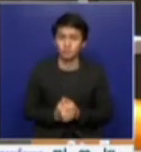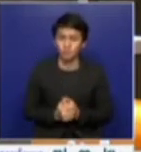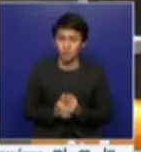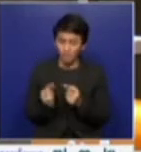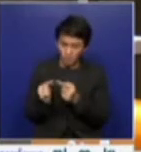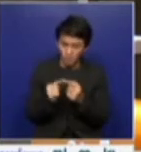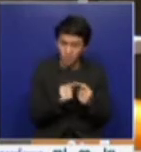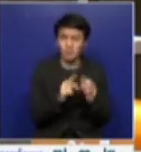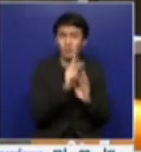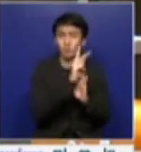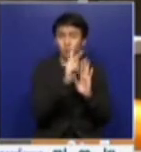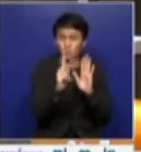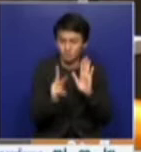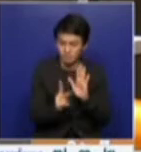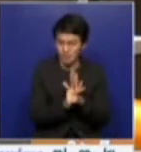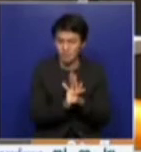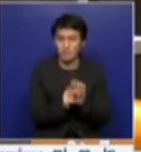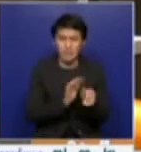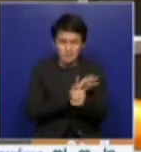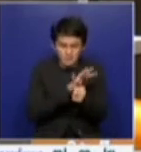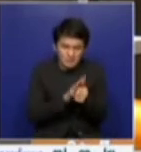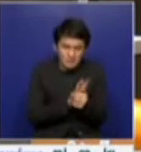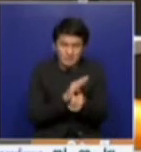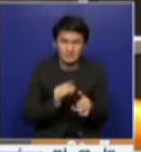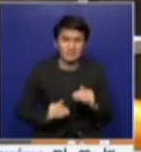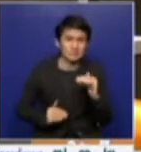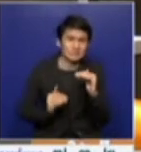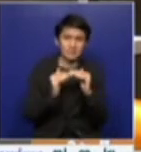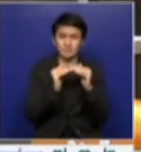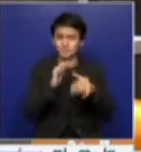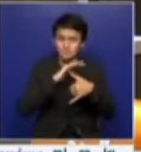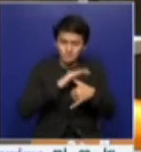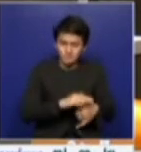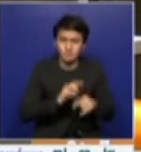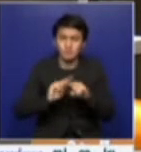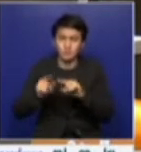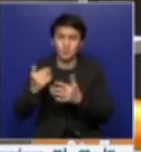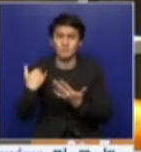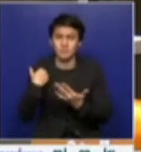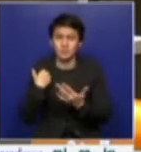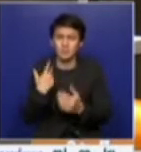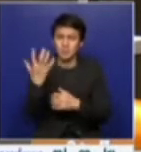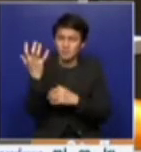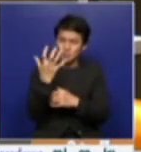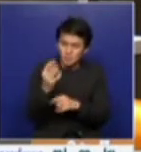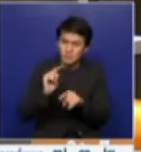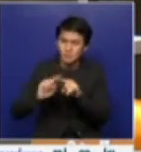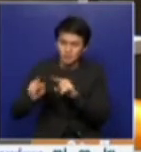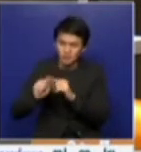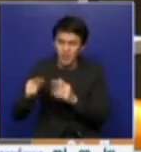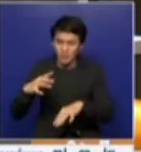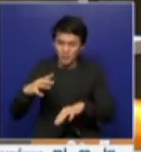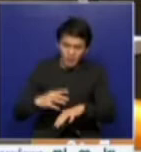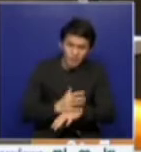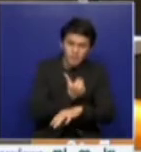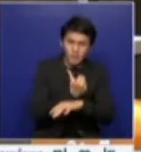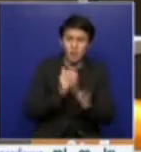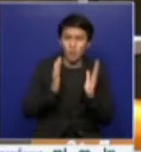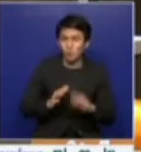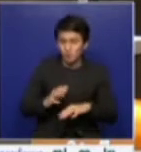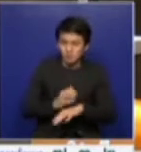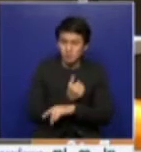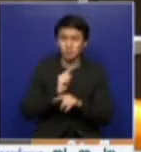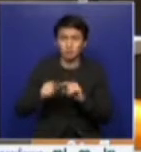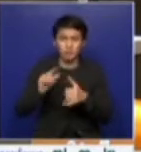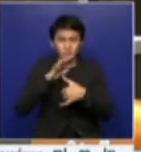สิทธิ์เสรีภาพของพี่น้องประชาชนนักวิชาการและสื่อมวลชนและพรรคการเมืองโดยมี